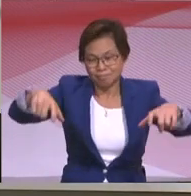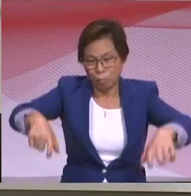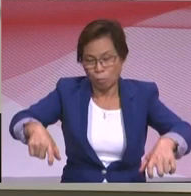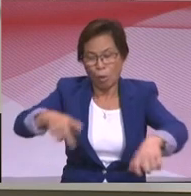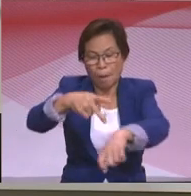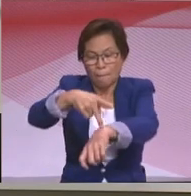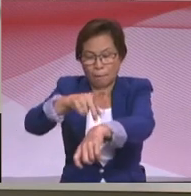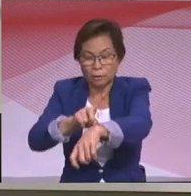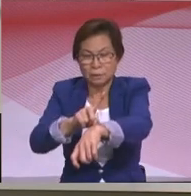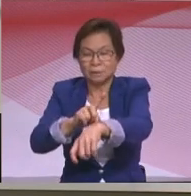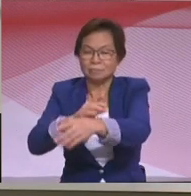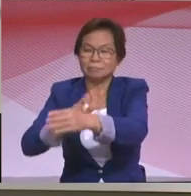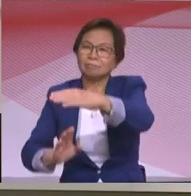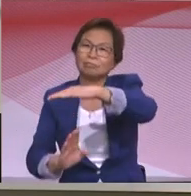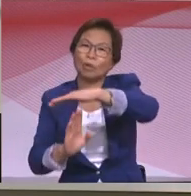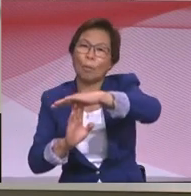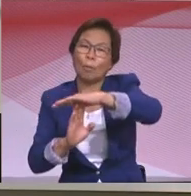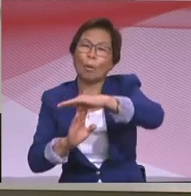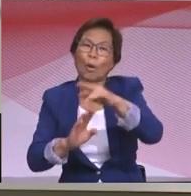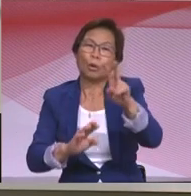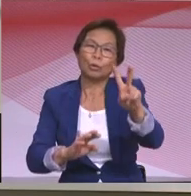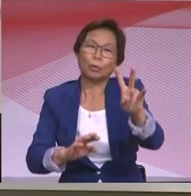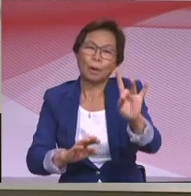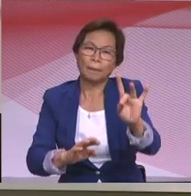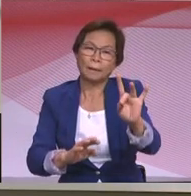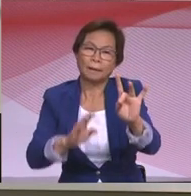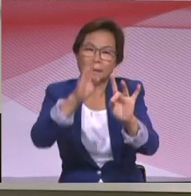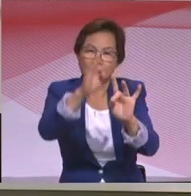Dickson ditamatkan pada 28